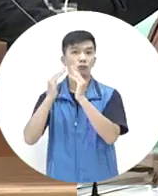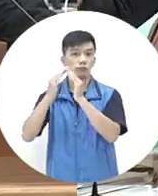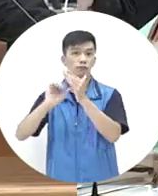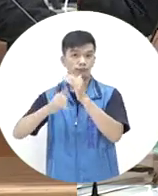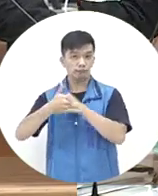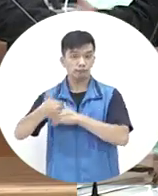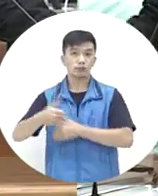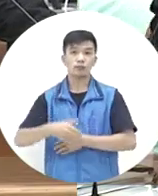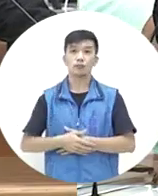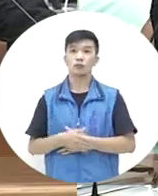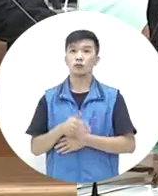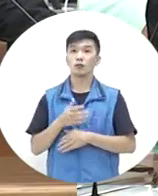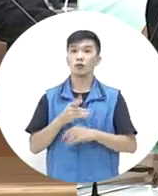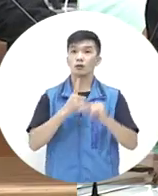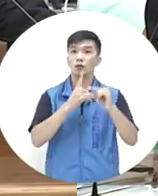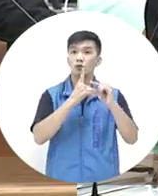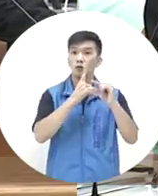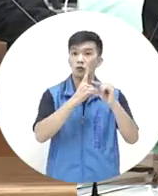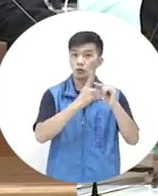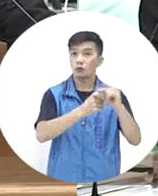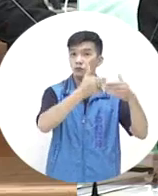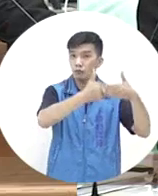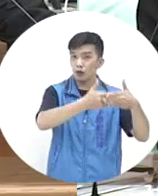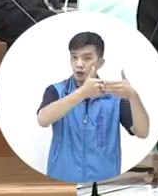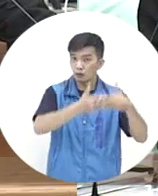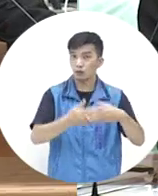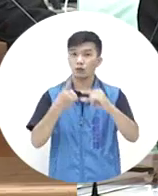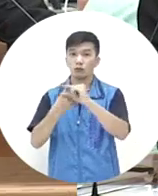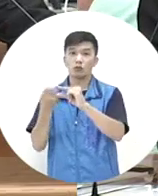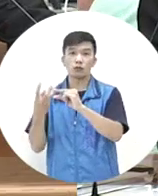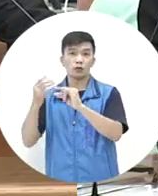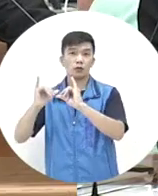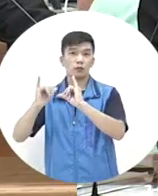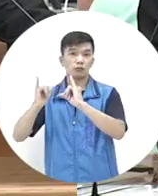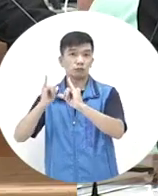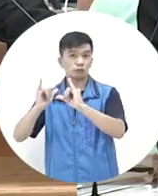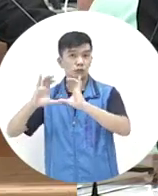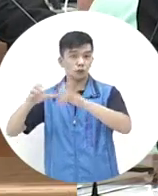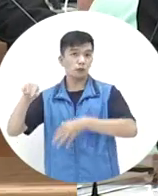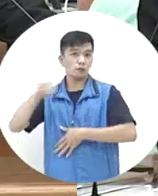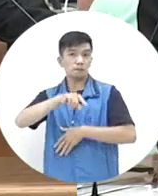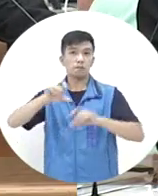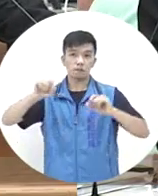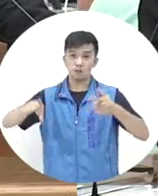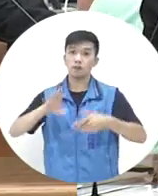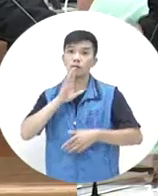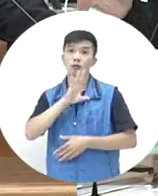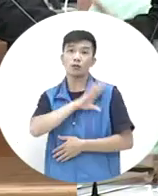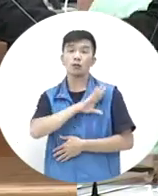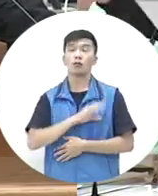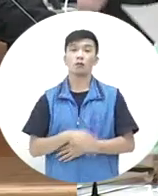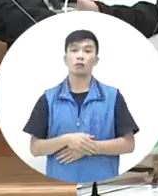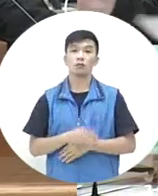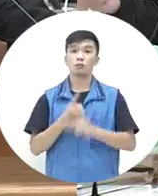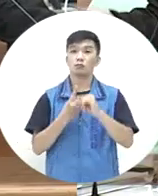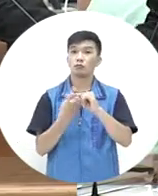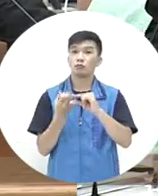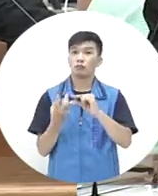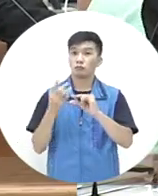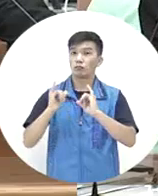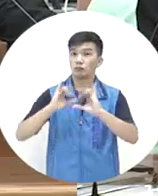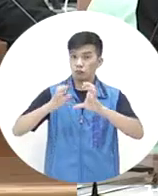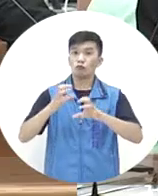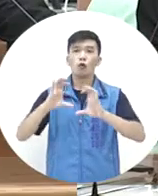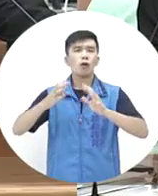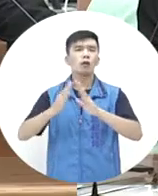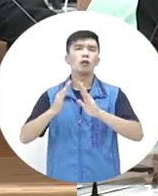民共和国两个就是不同的国家嘛，对不对？ 中华民国本身就是一个国家。 对，那中华人民共和国也是一个国家嘛，